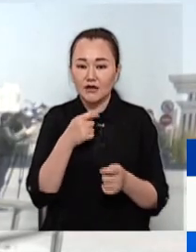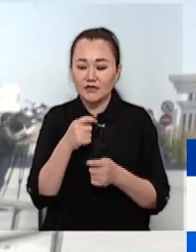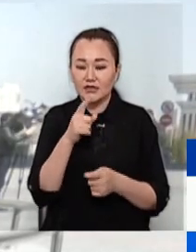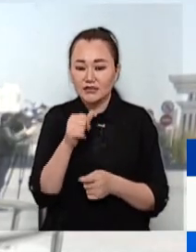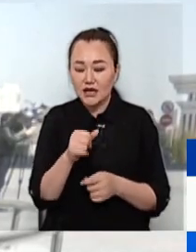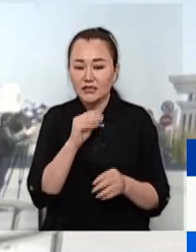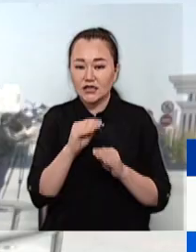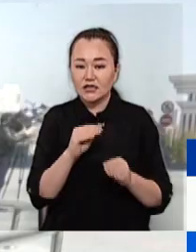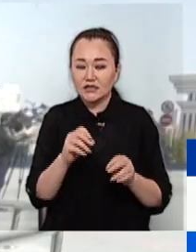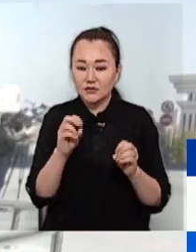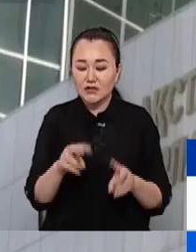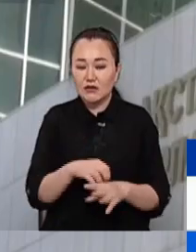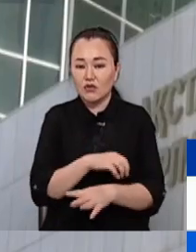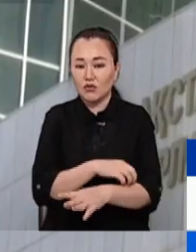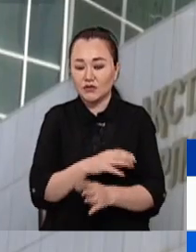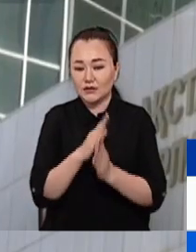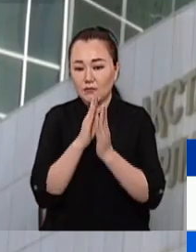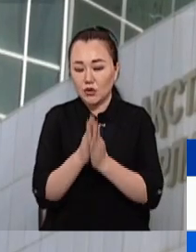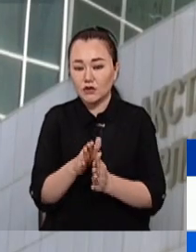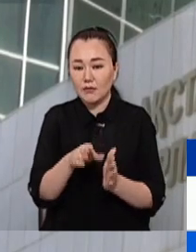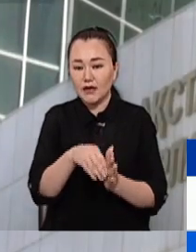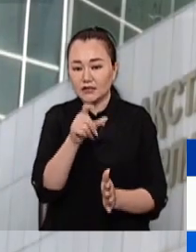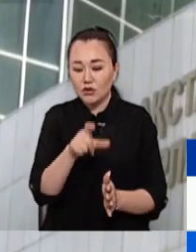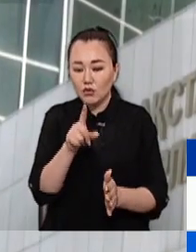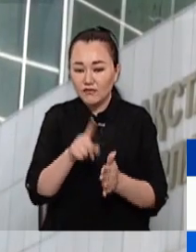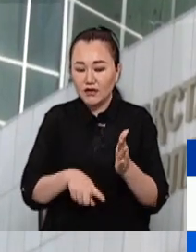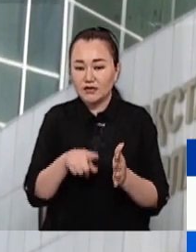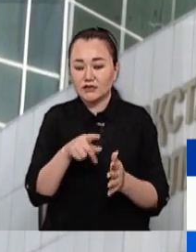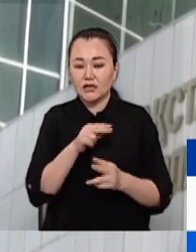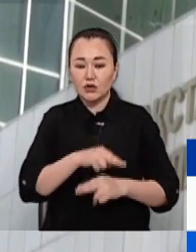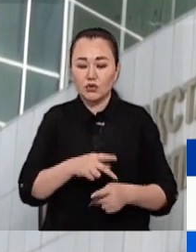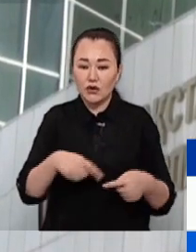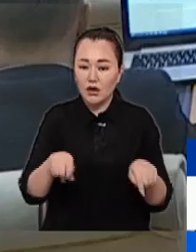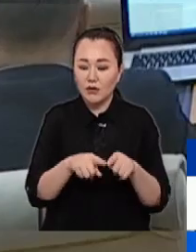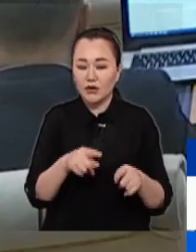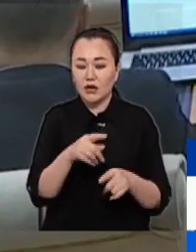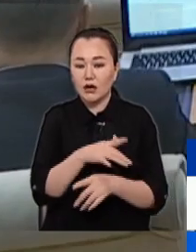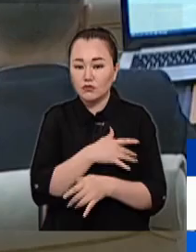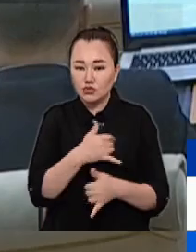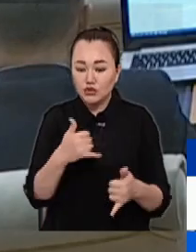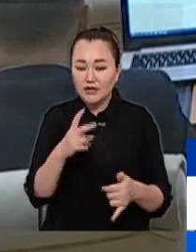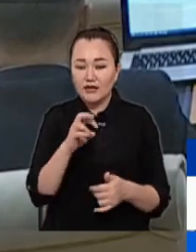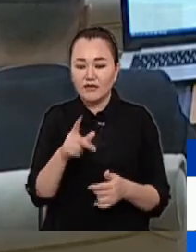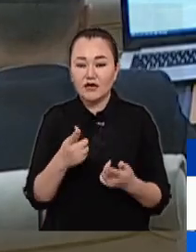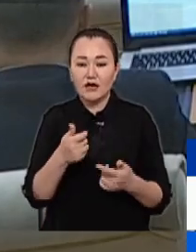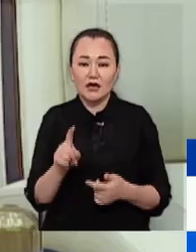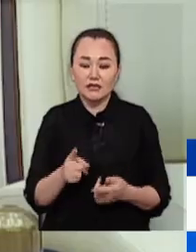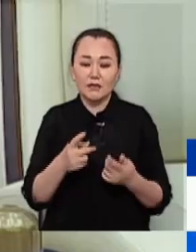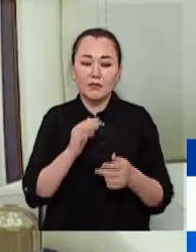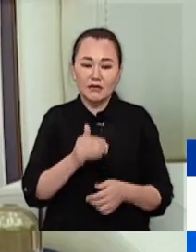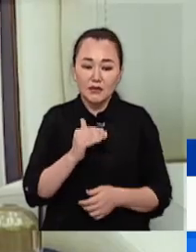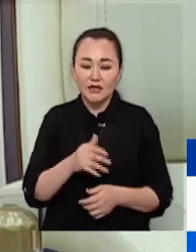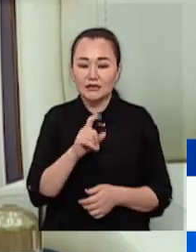запросом о создании специальной комиссии. Мажилисмен уверяет, сотрудники компании, обслуживающие нефтегазовые предприятия на